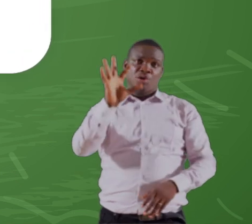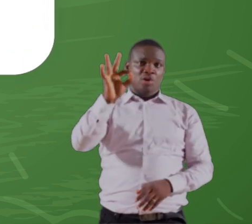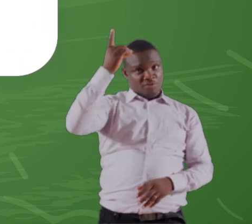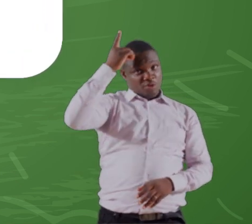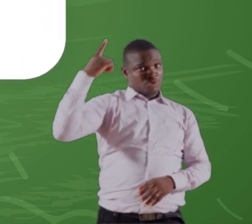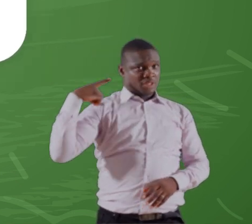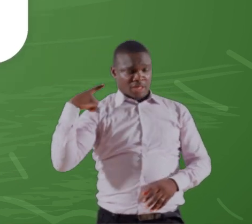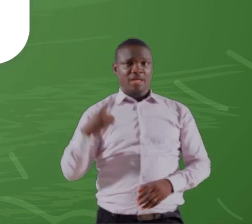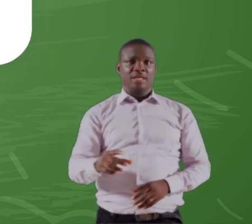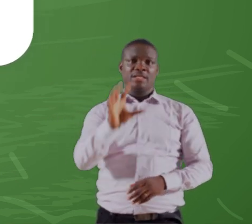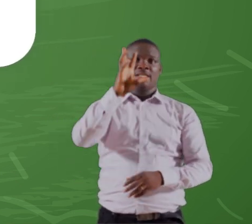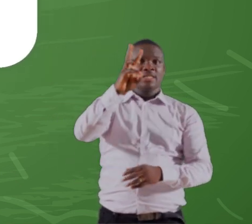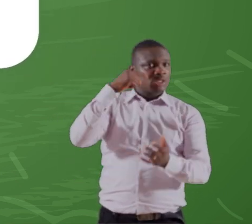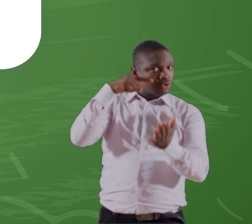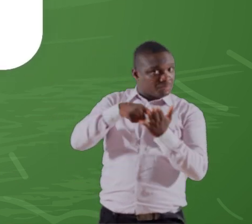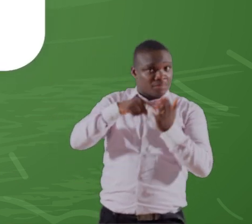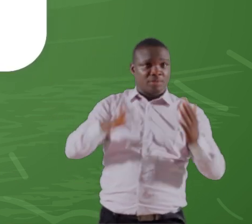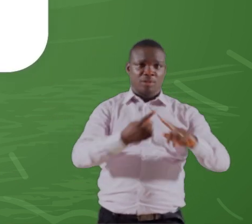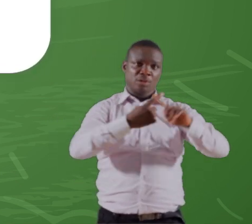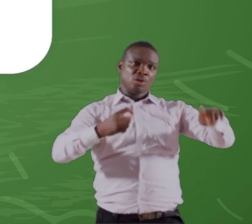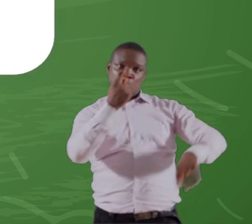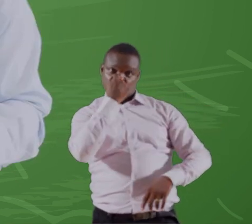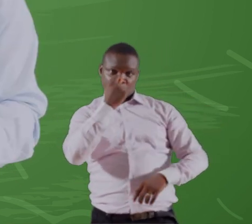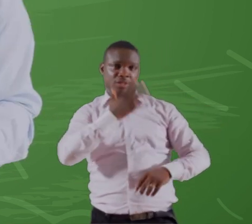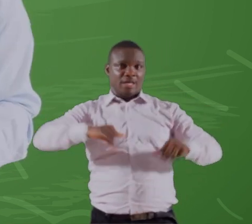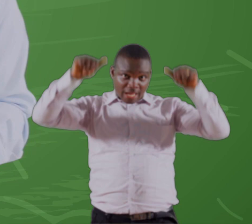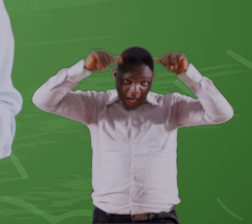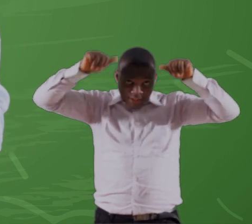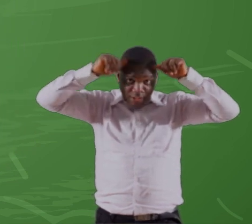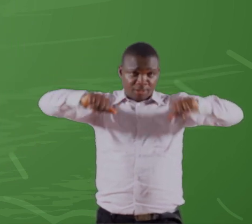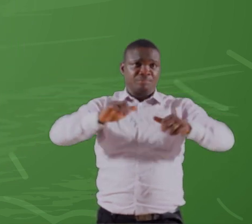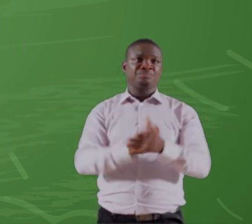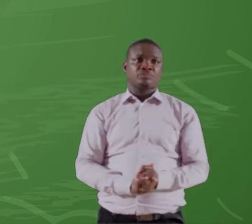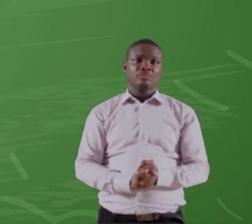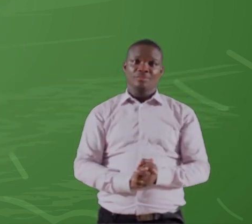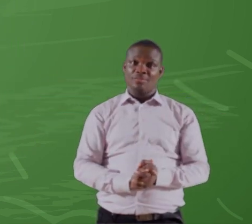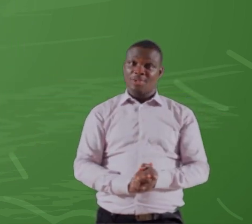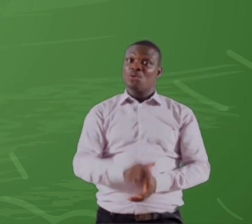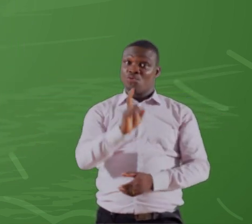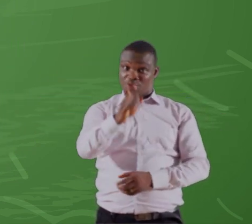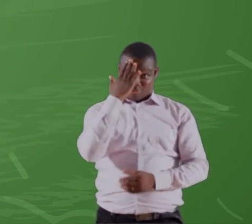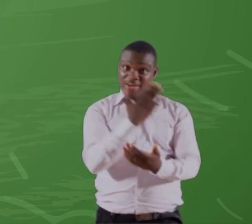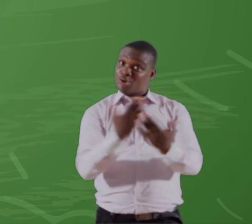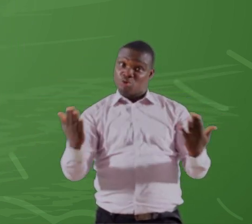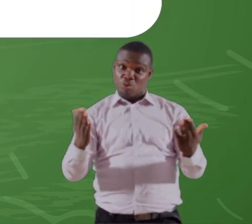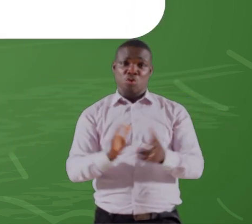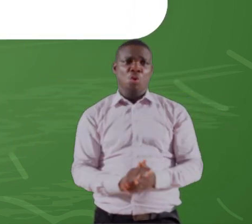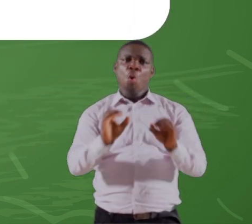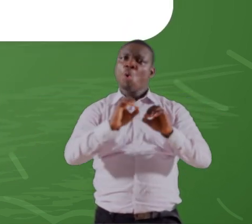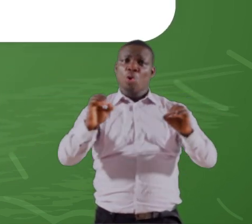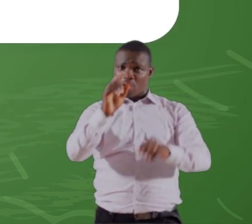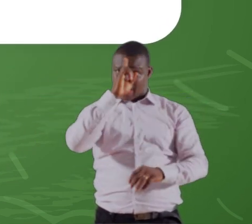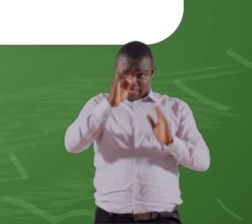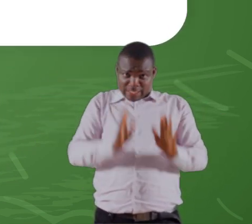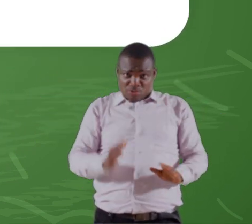députés, 6 observateurs venus de la Tunisie et de l'Algérie. Surtout, retenez ceci, aucune